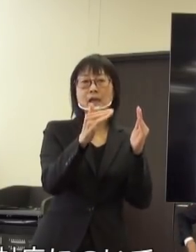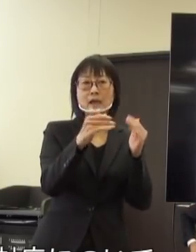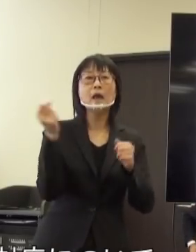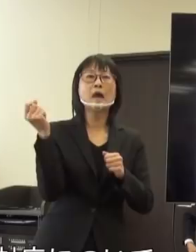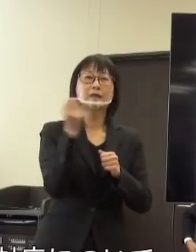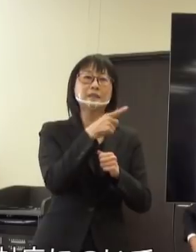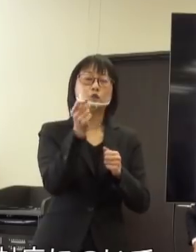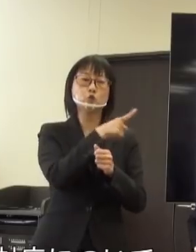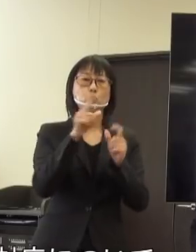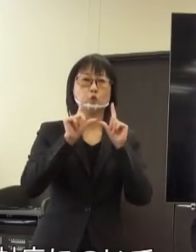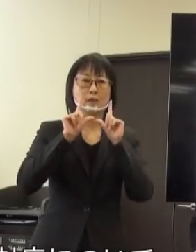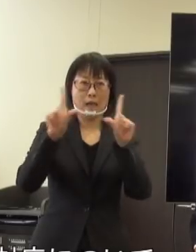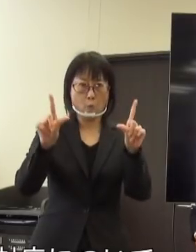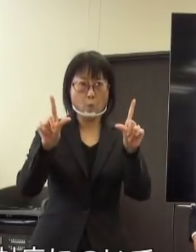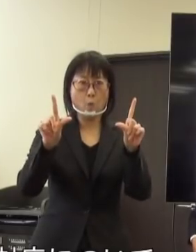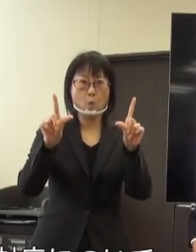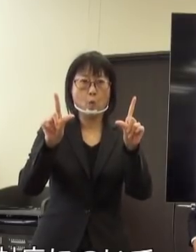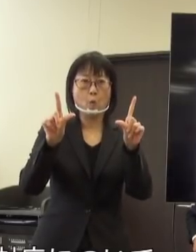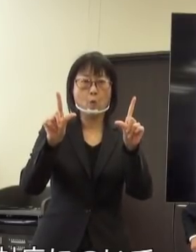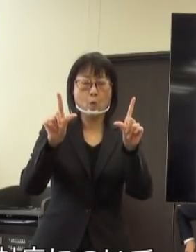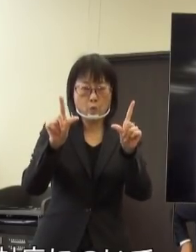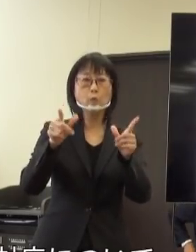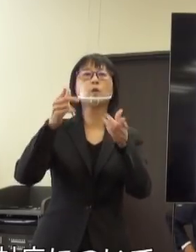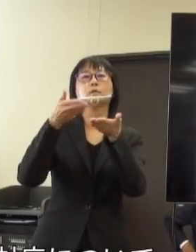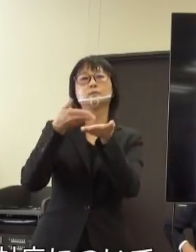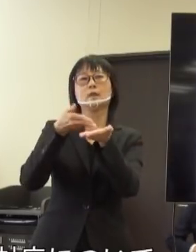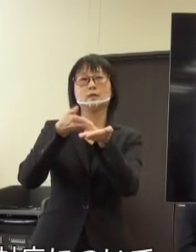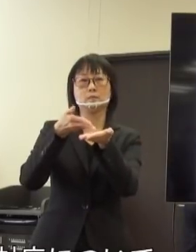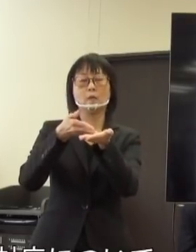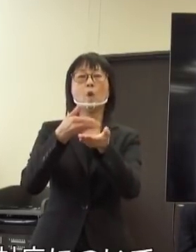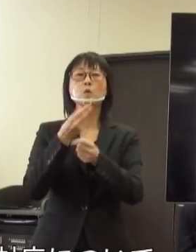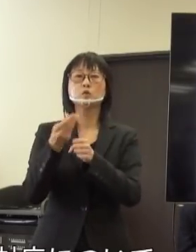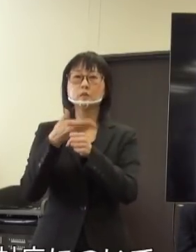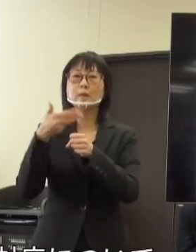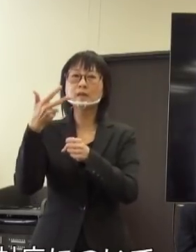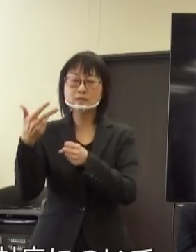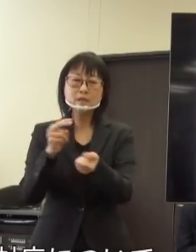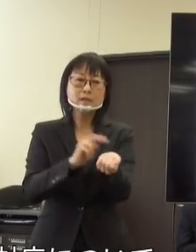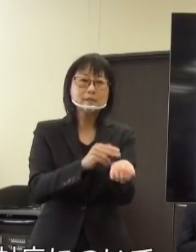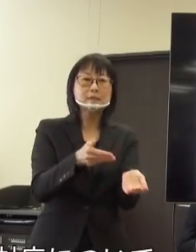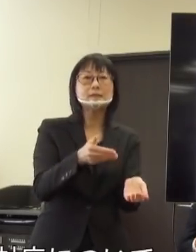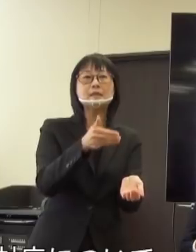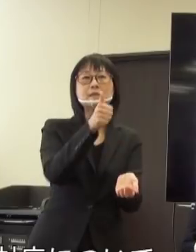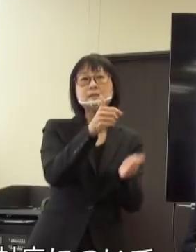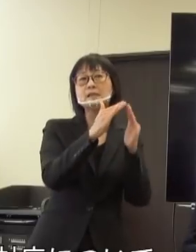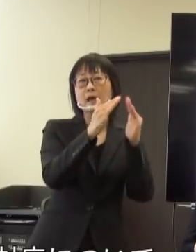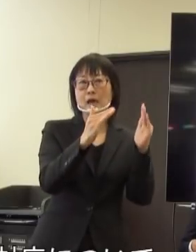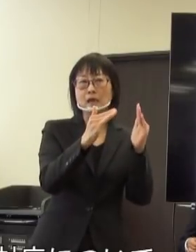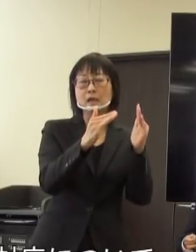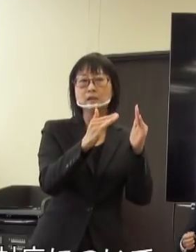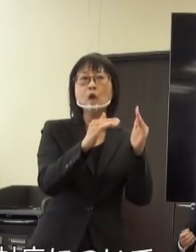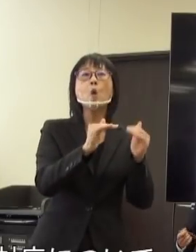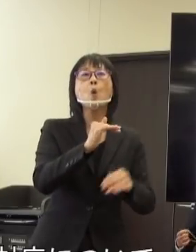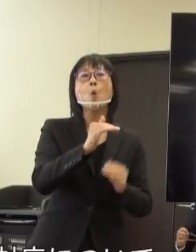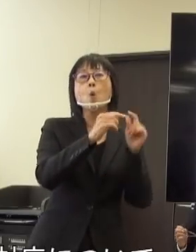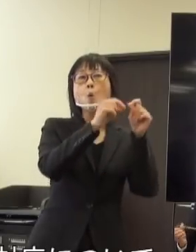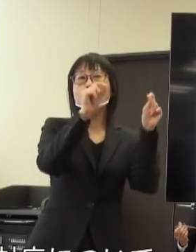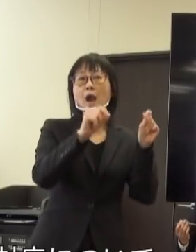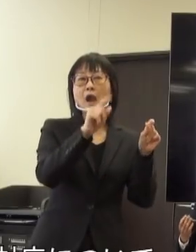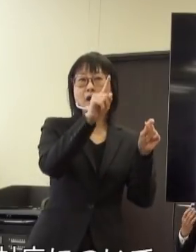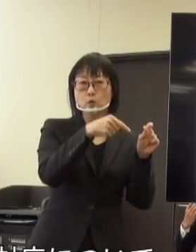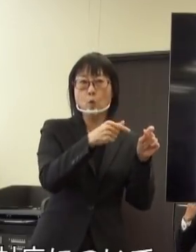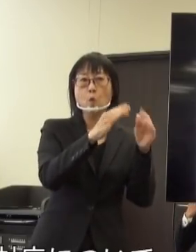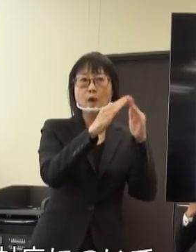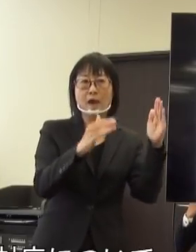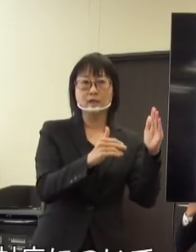話を福島市と医師会の岡野会長をいらしていただきますので、岡野会長の方からお話しい